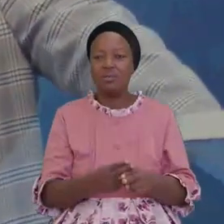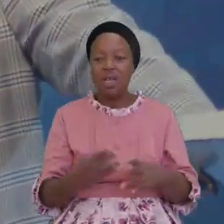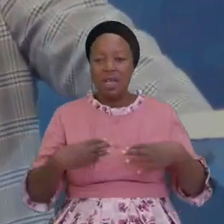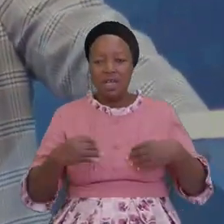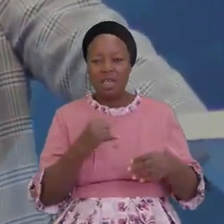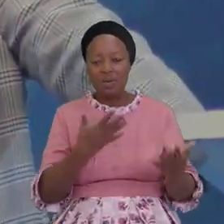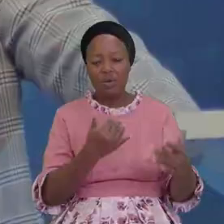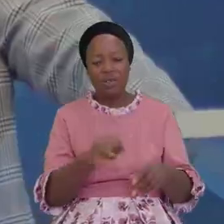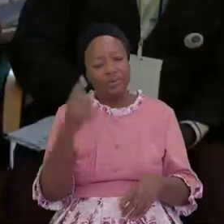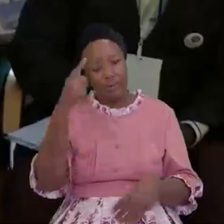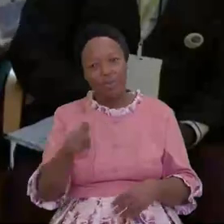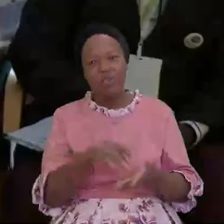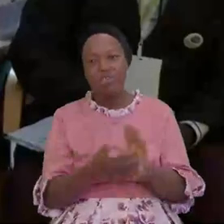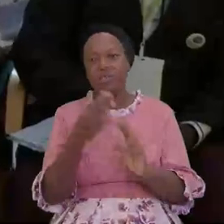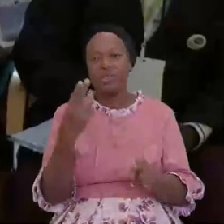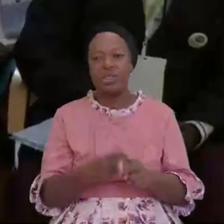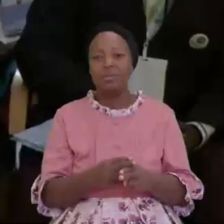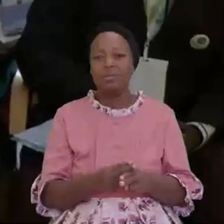Les miracles t'attendent.